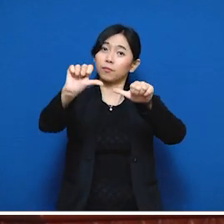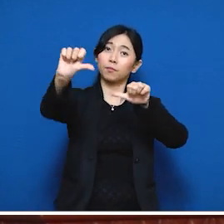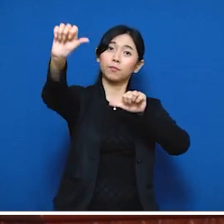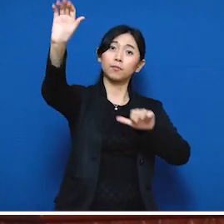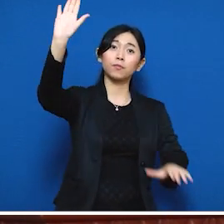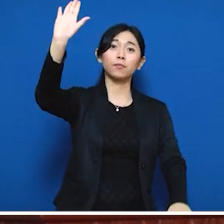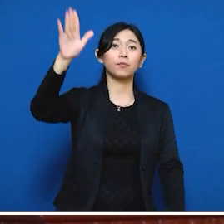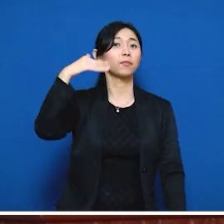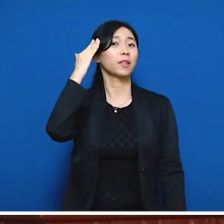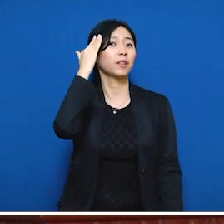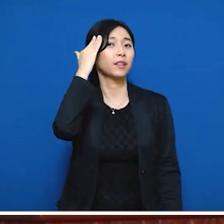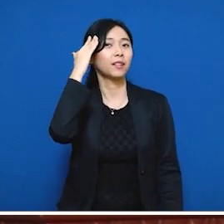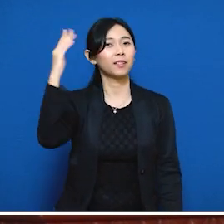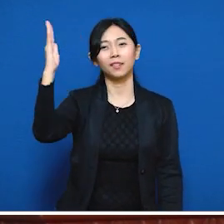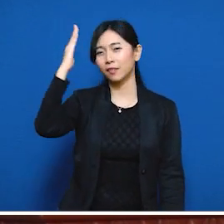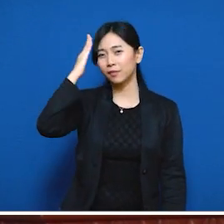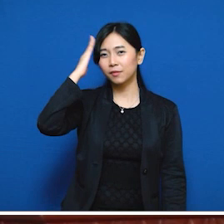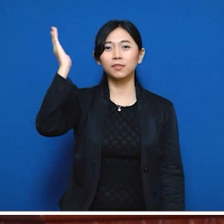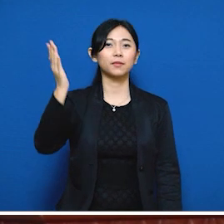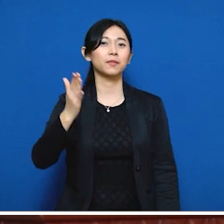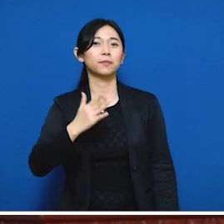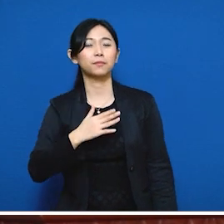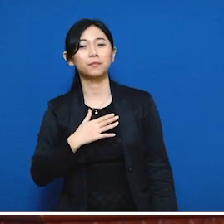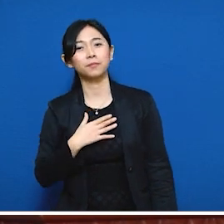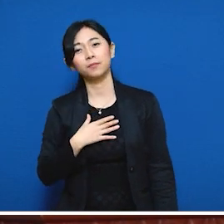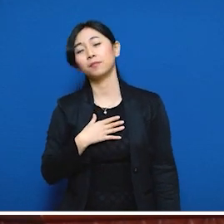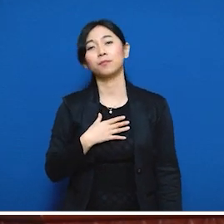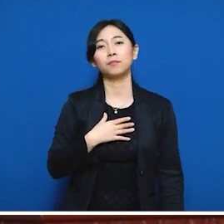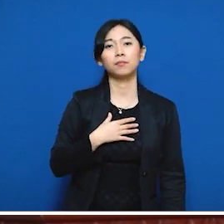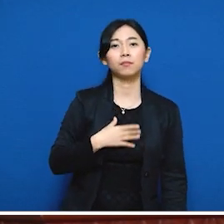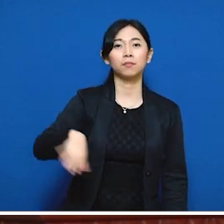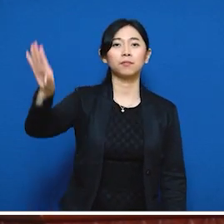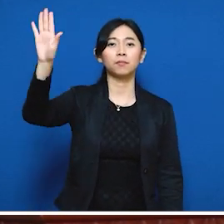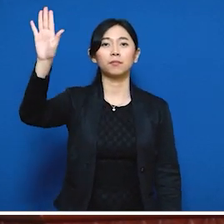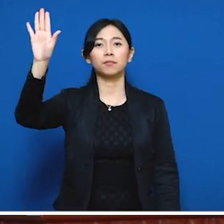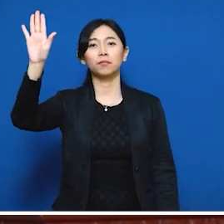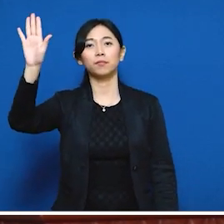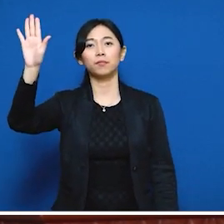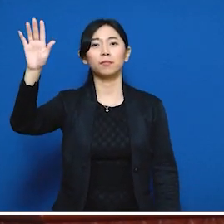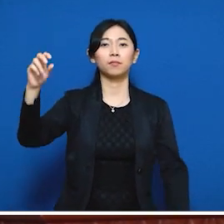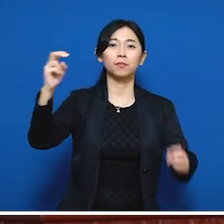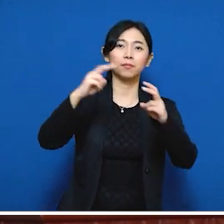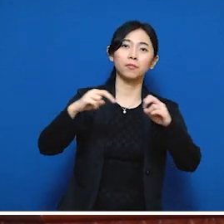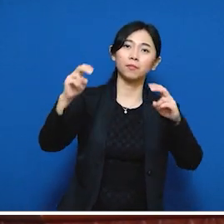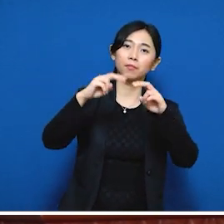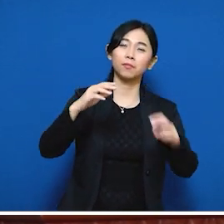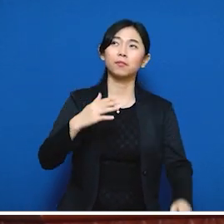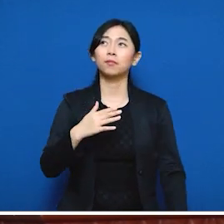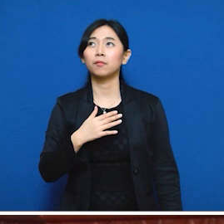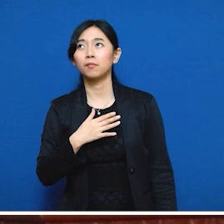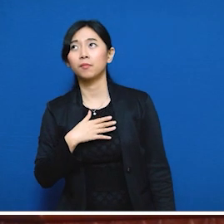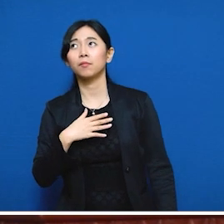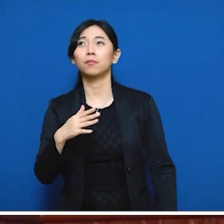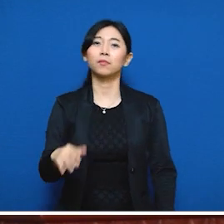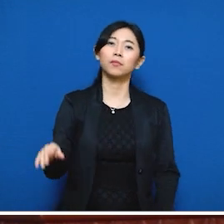Kau mengerti pikiranku. Kau periksa ku di waktu